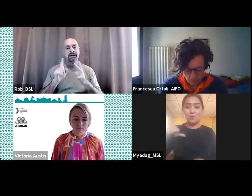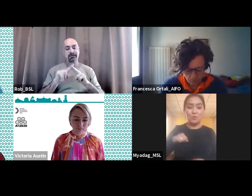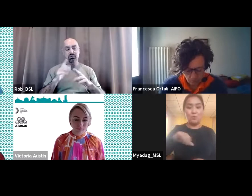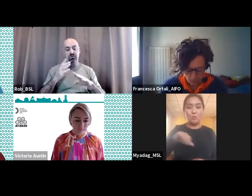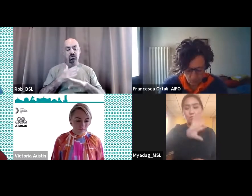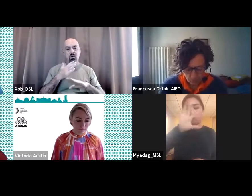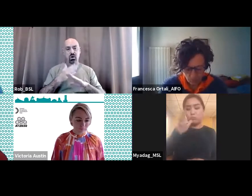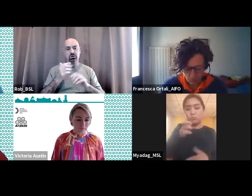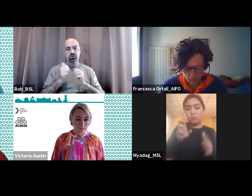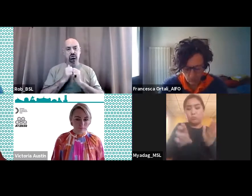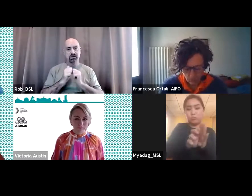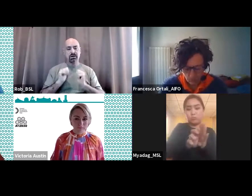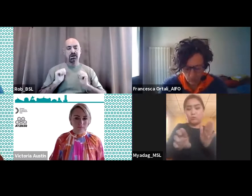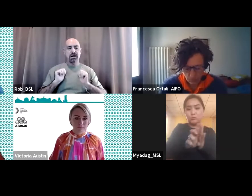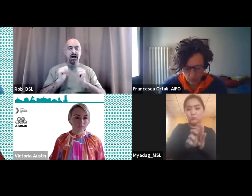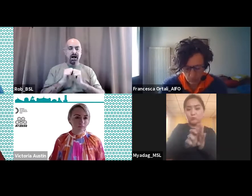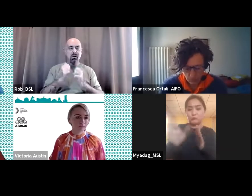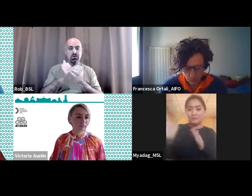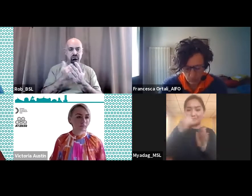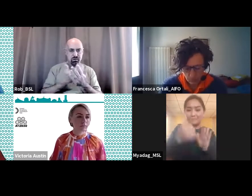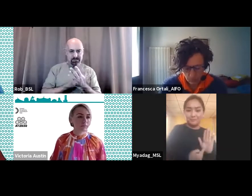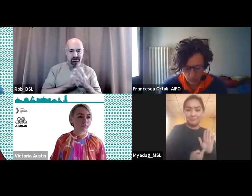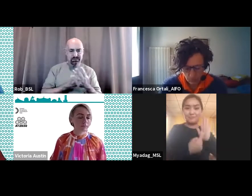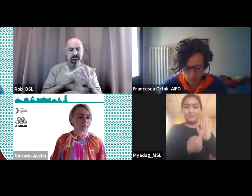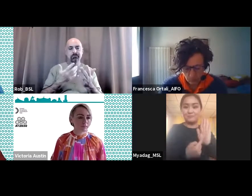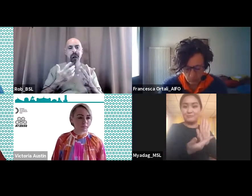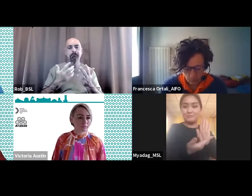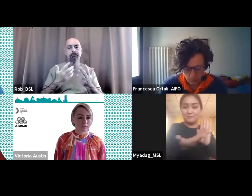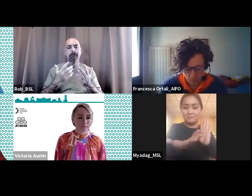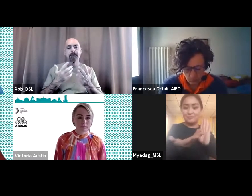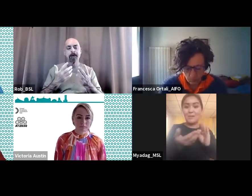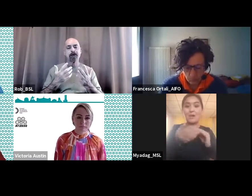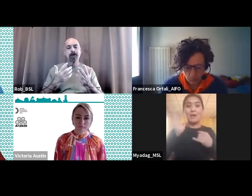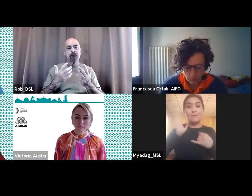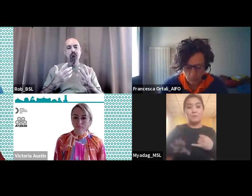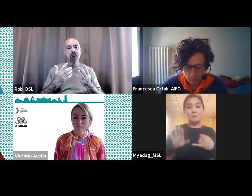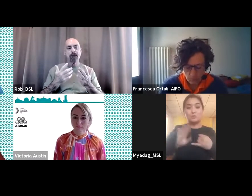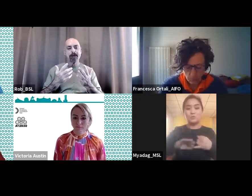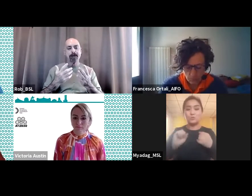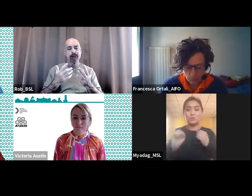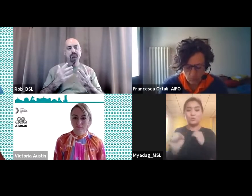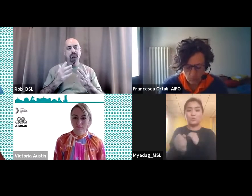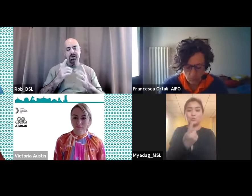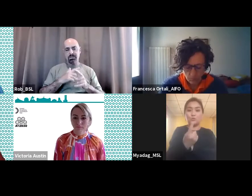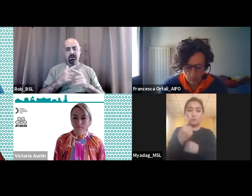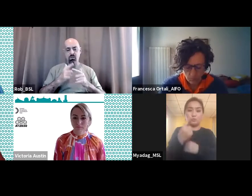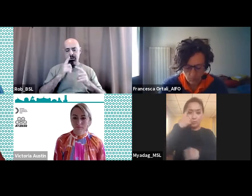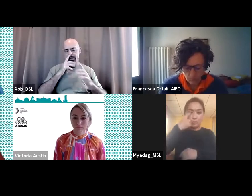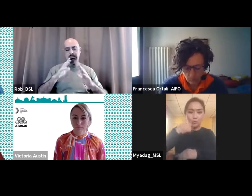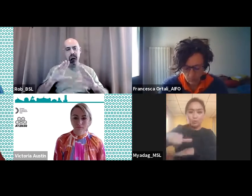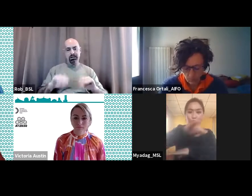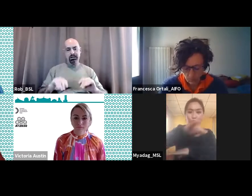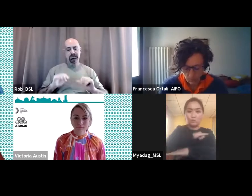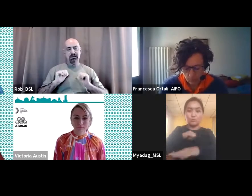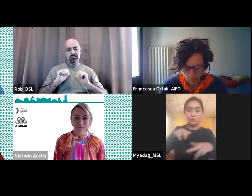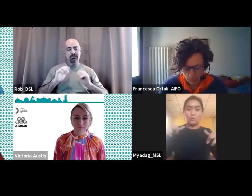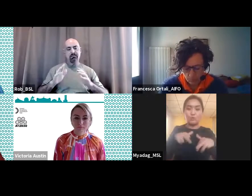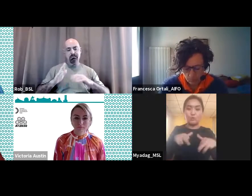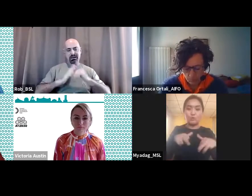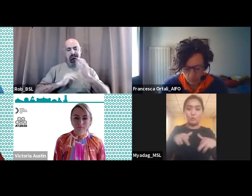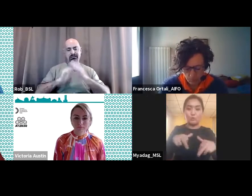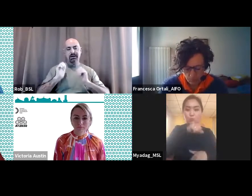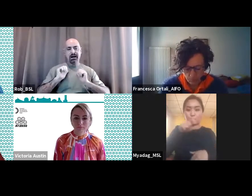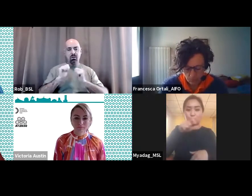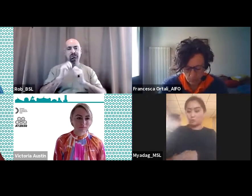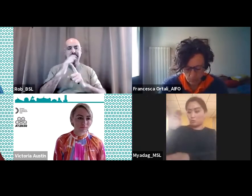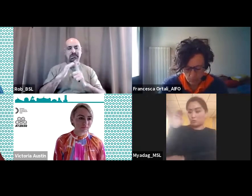үүсгэж харуулж байгаа. Эцэст нь нэг зүйлийг онцлож хэлэх. Монгол улсад одоо хөгжимшилтэй бидний төлөөллийн төрийн бас байгууллагууд